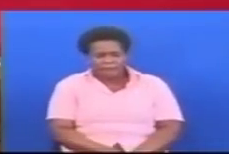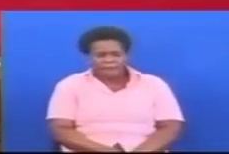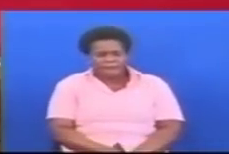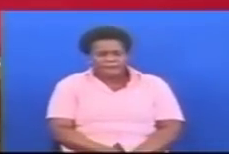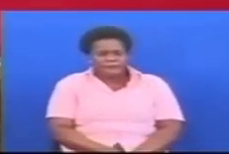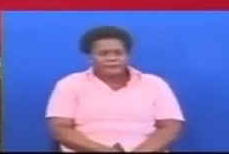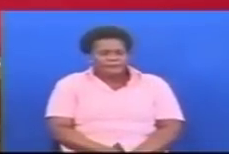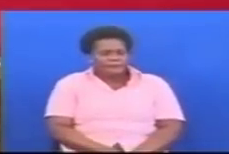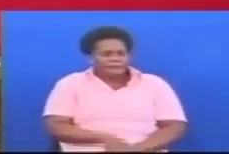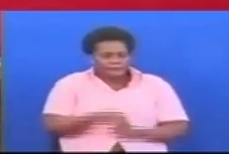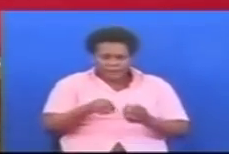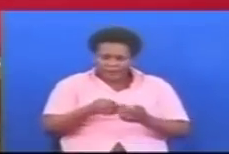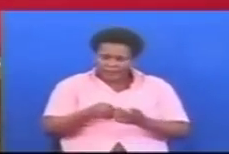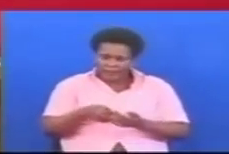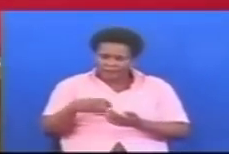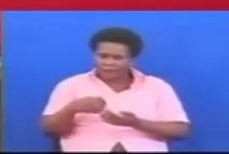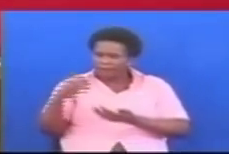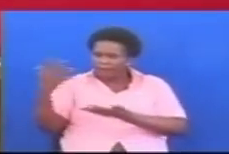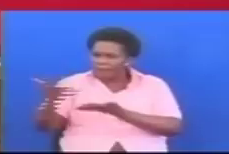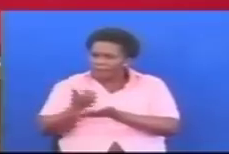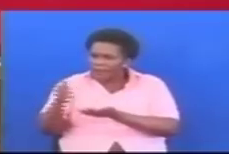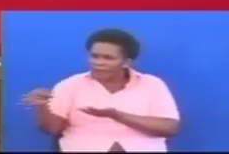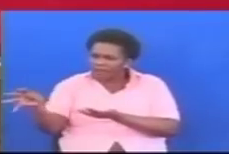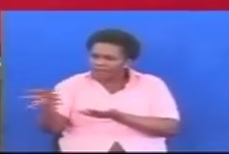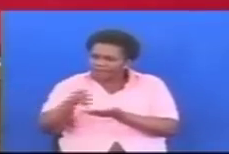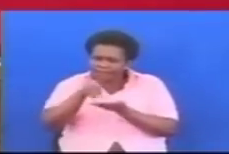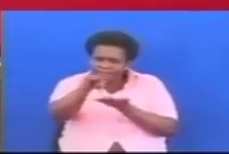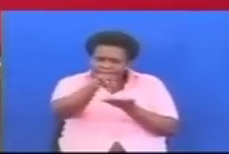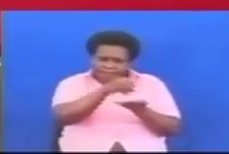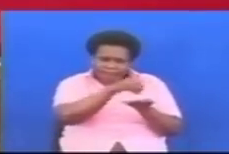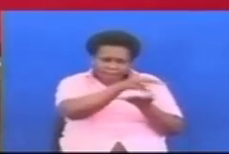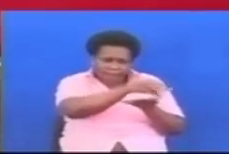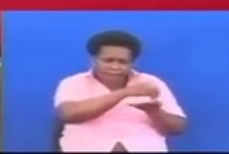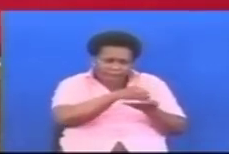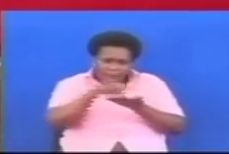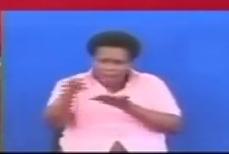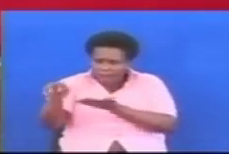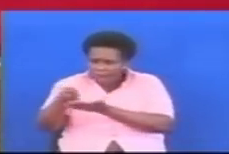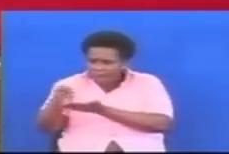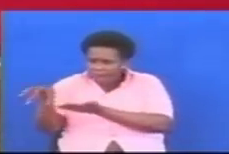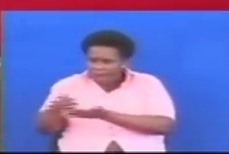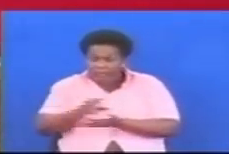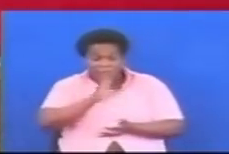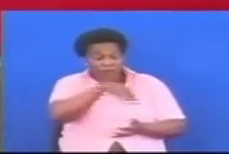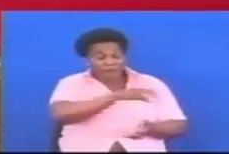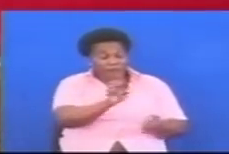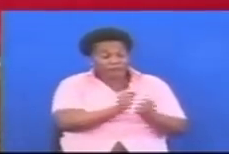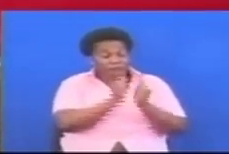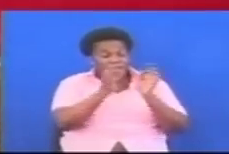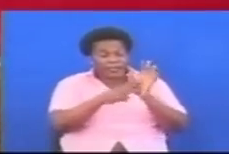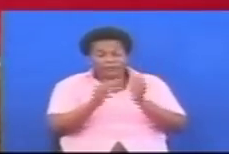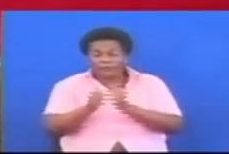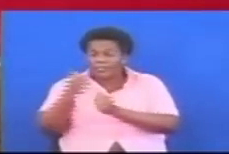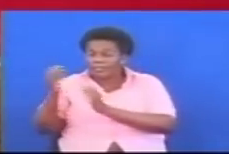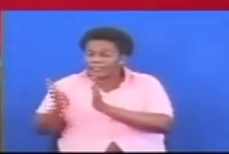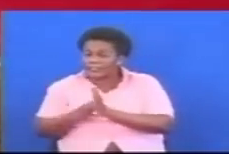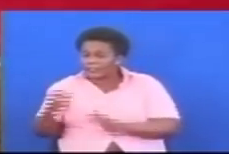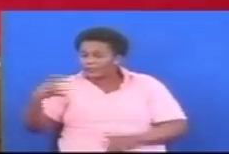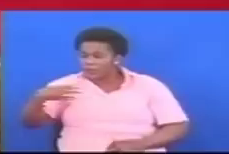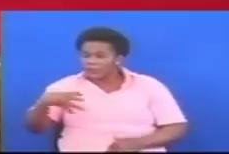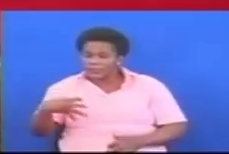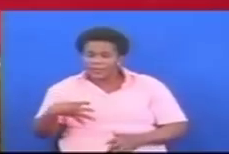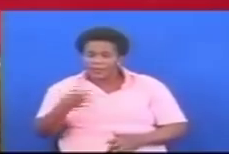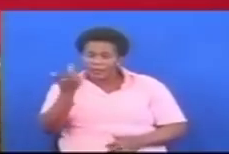wa maduhuri. Mheshimiwa Mwenyekiti, kwa upande wa maduhuri, mwaka wa fedha 2018-19 Wizara ya Maji ilipanga